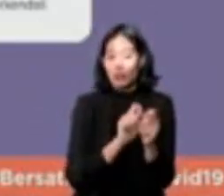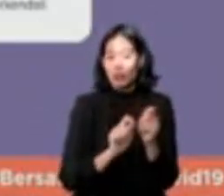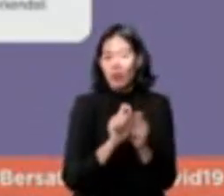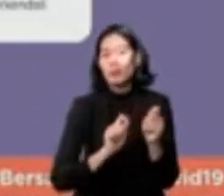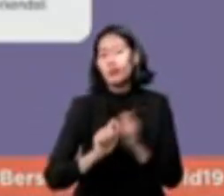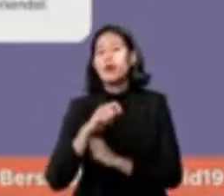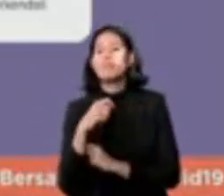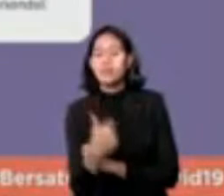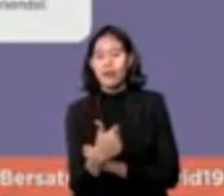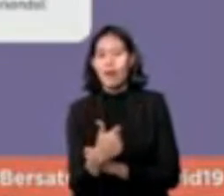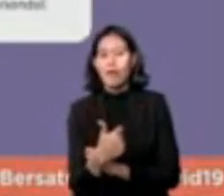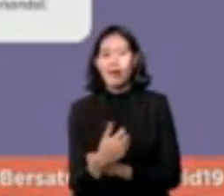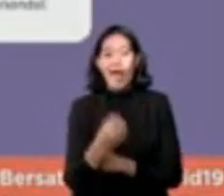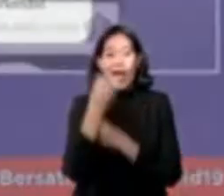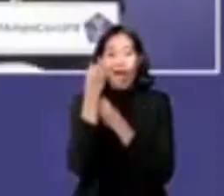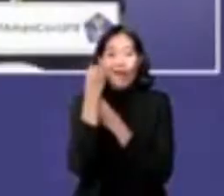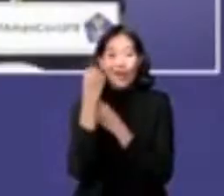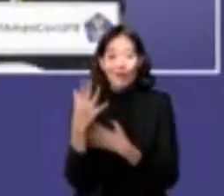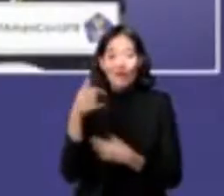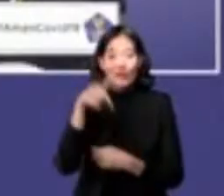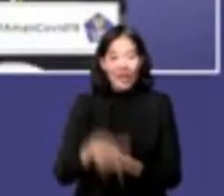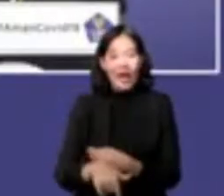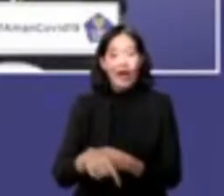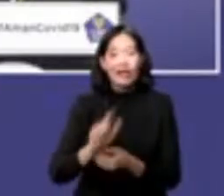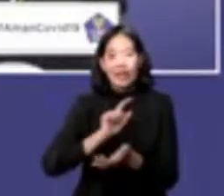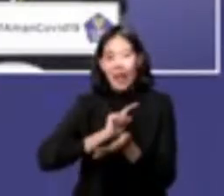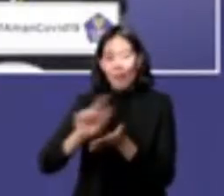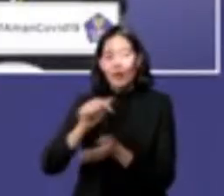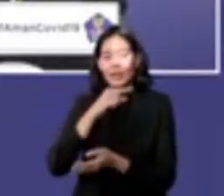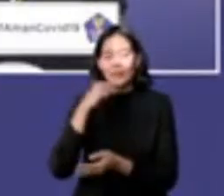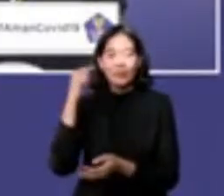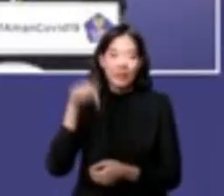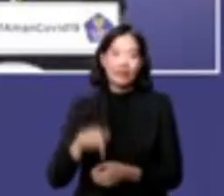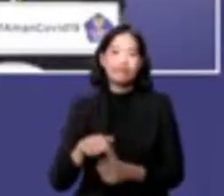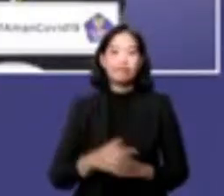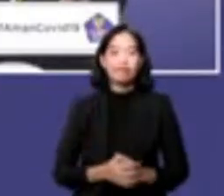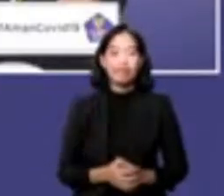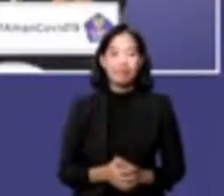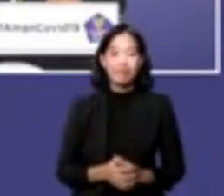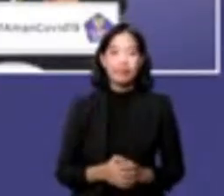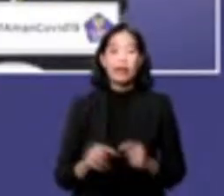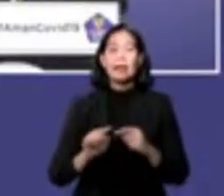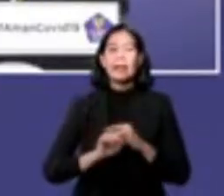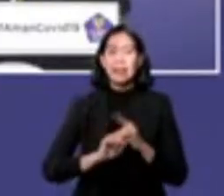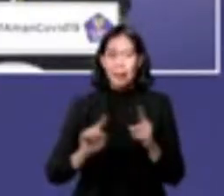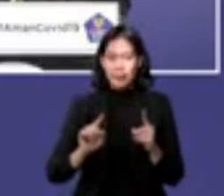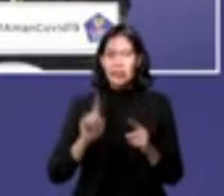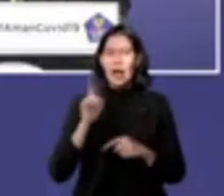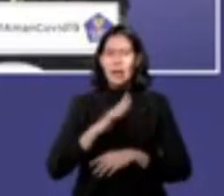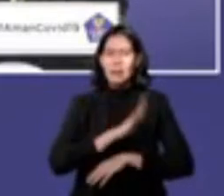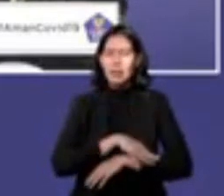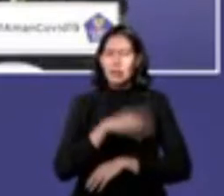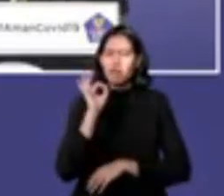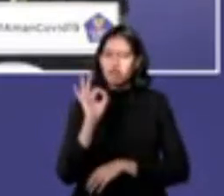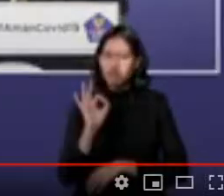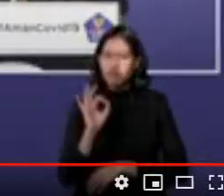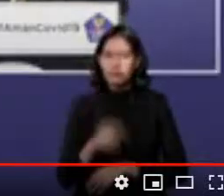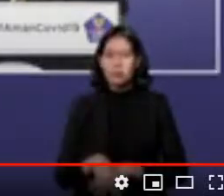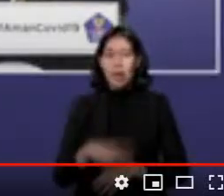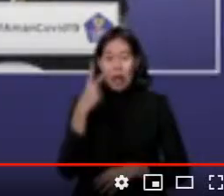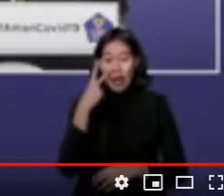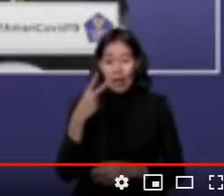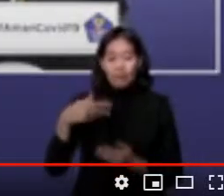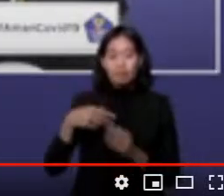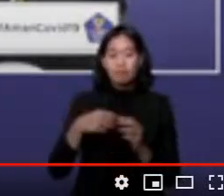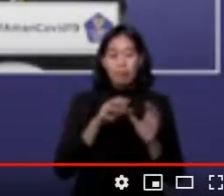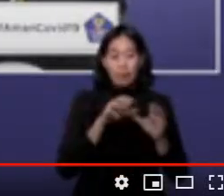berubah-ubah dan data terkini akan diumumkan oleh tim pakar gugus tugas minggu ini. Namun ada berita baiknya. Berdasarkan